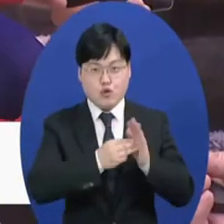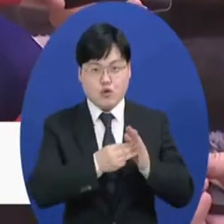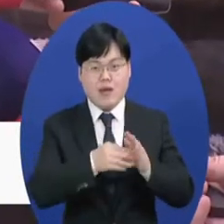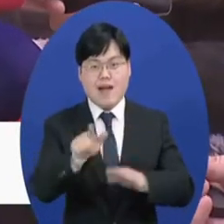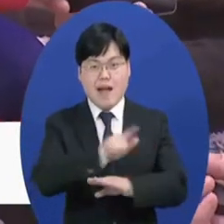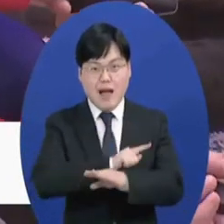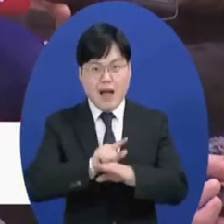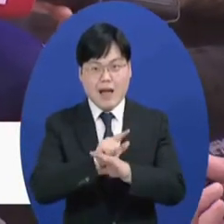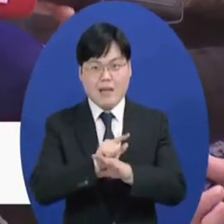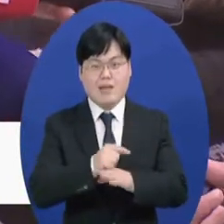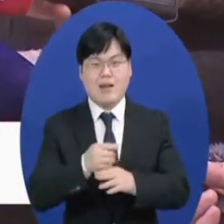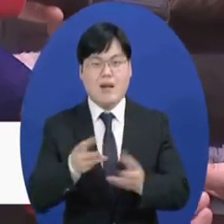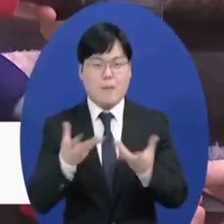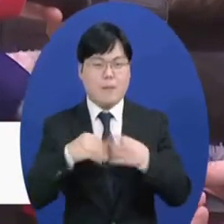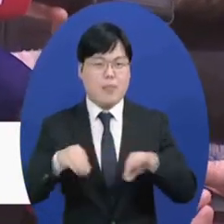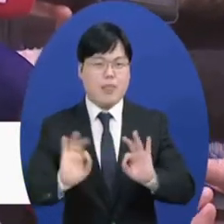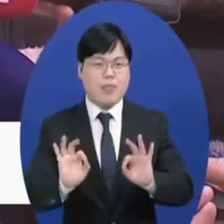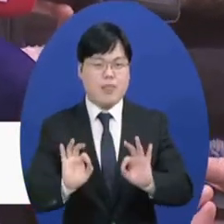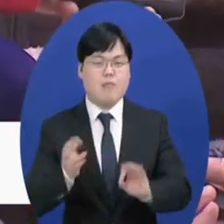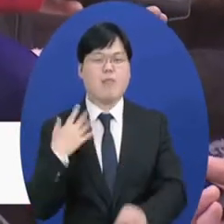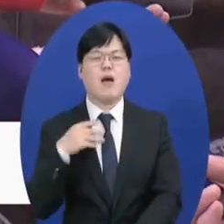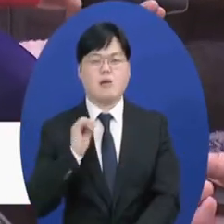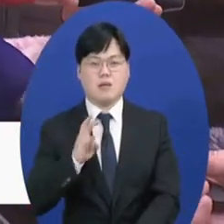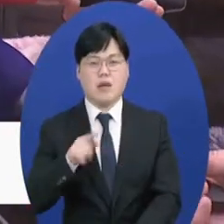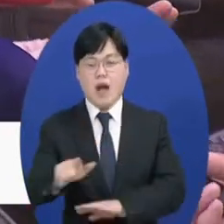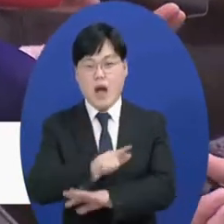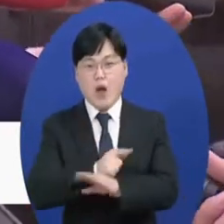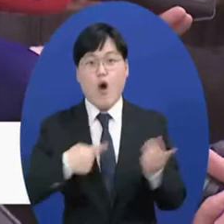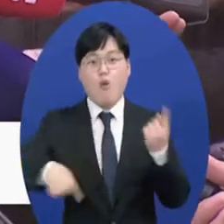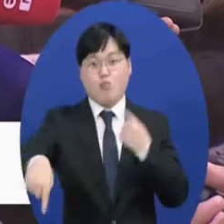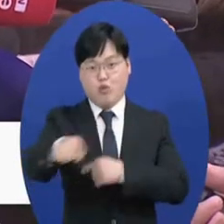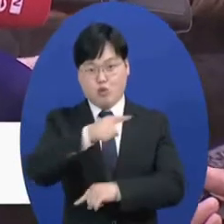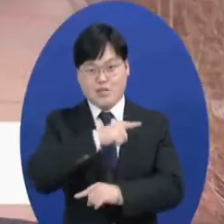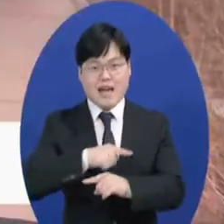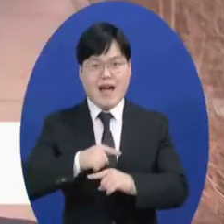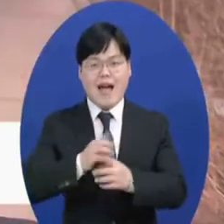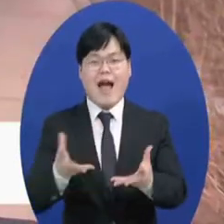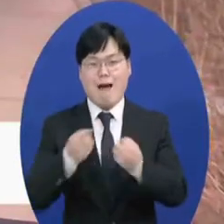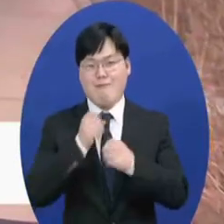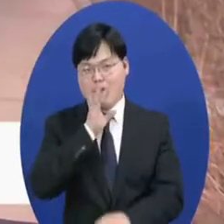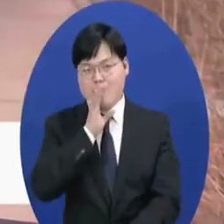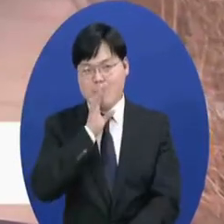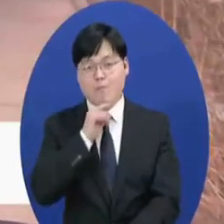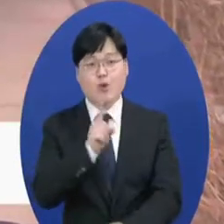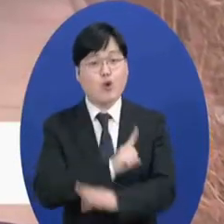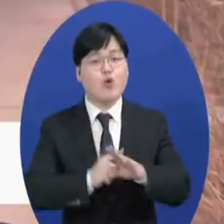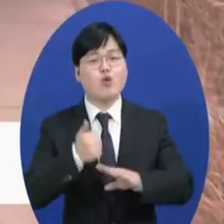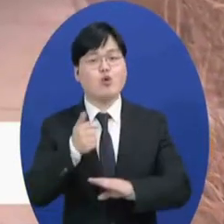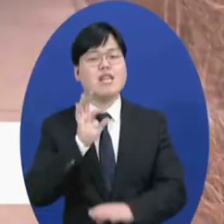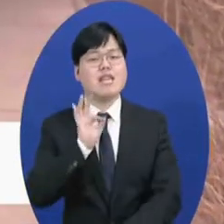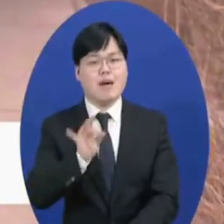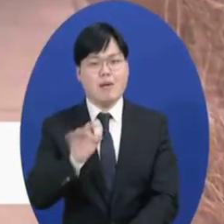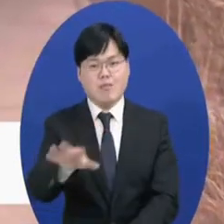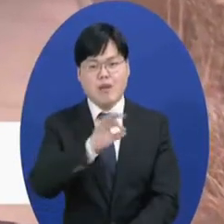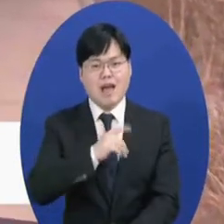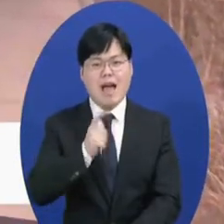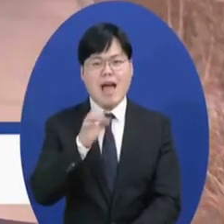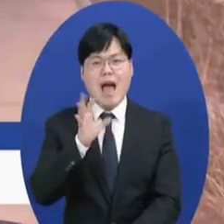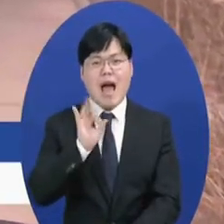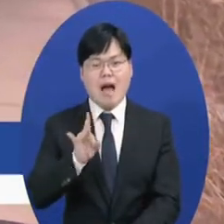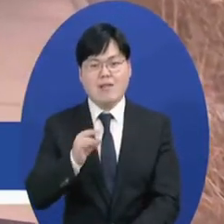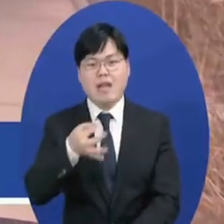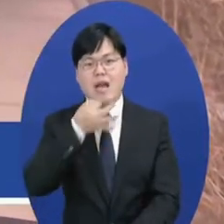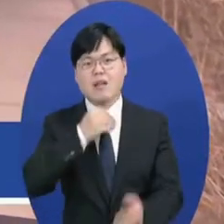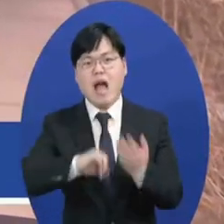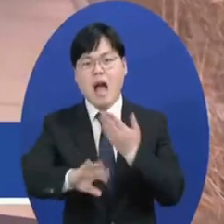байсан газруудаа одоо алдсан. Тэгээ энэ газруудыг бол эргээд одоо бид нэгэ сэргээж байгаа. Мэнгэсний үр дүнд юу өсөх вэ гэхээр бид бүхэн хавдар